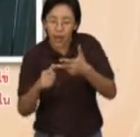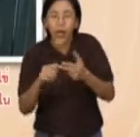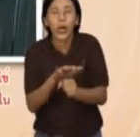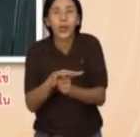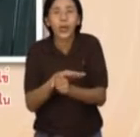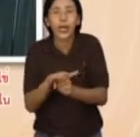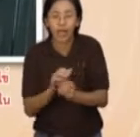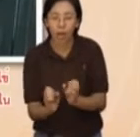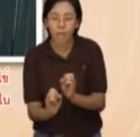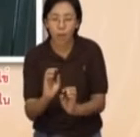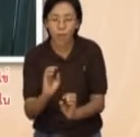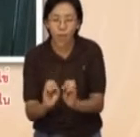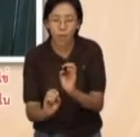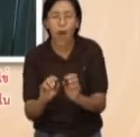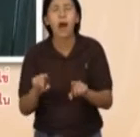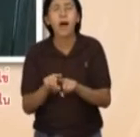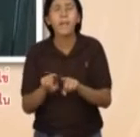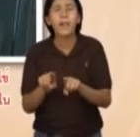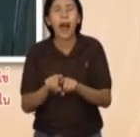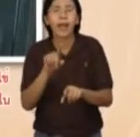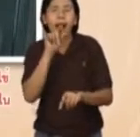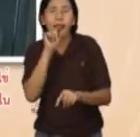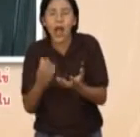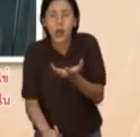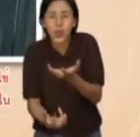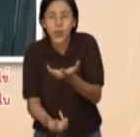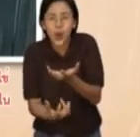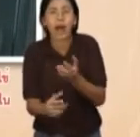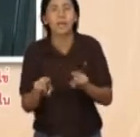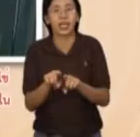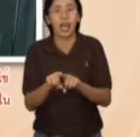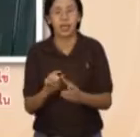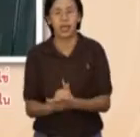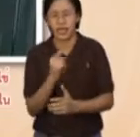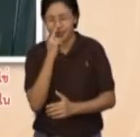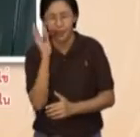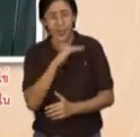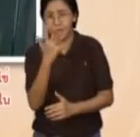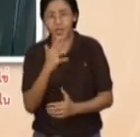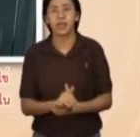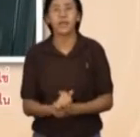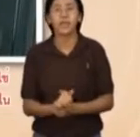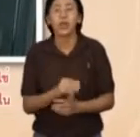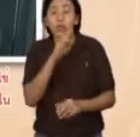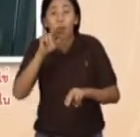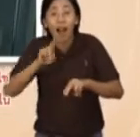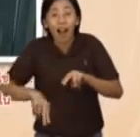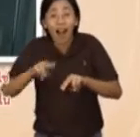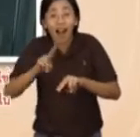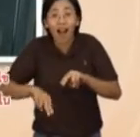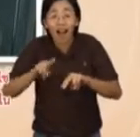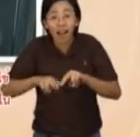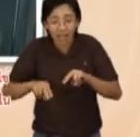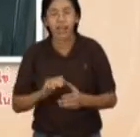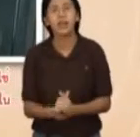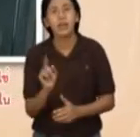าเพราะว่าเหมือนกับเราตุ๋นไข่นะฮะไม่คาวครับไม่คาวเหมือนกับเราตุ๋นไข่เงี้ยนะฮะถ้าเราตุ๋นไข่เนี่ยเราตุ๋นไ